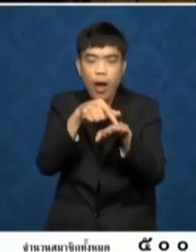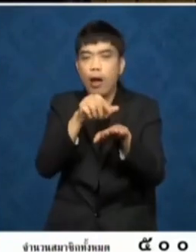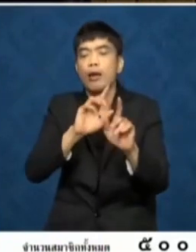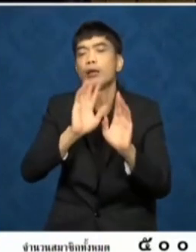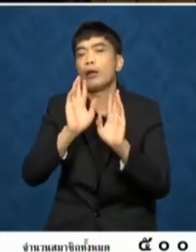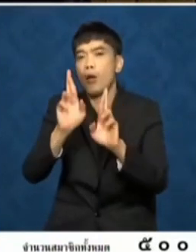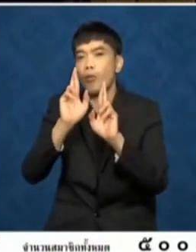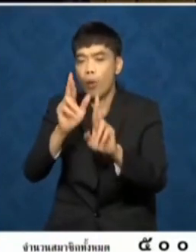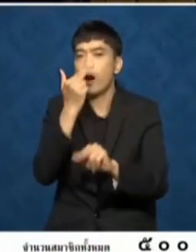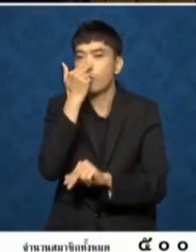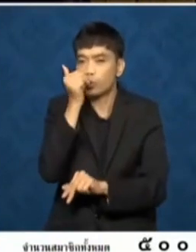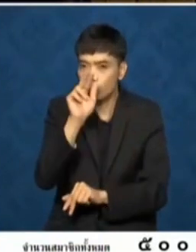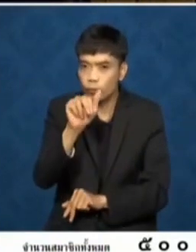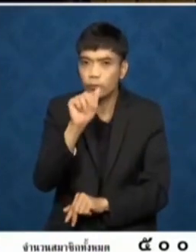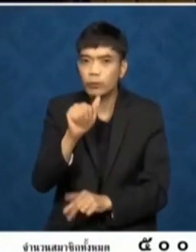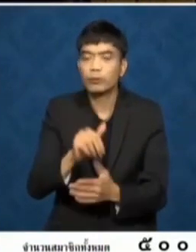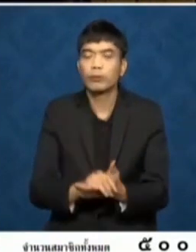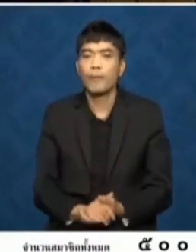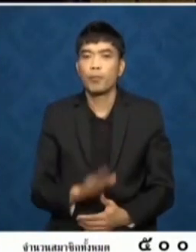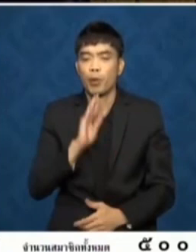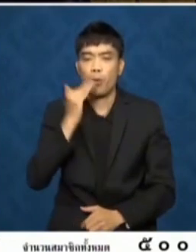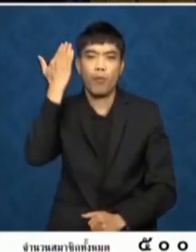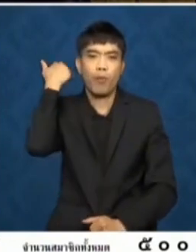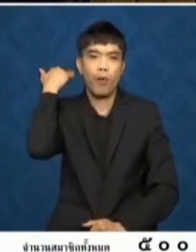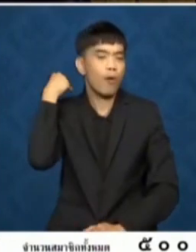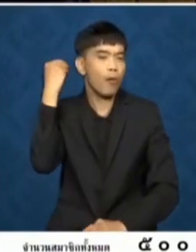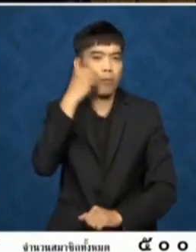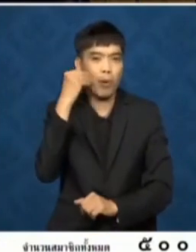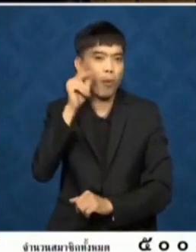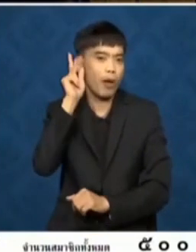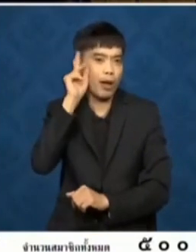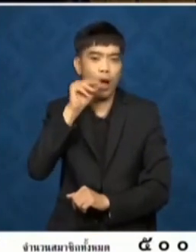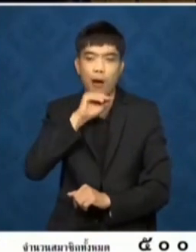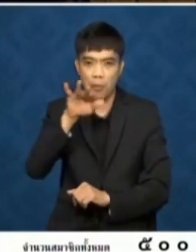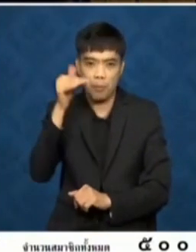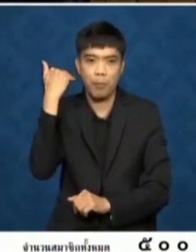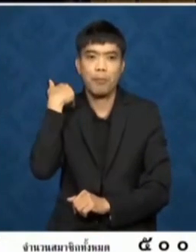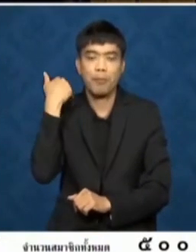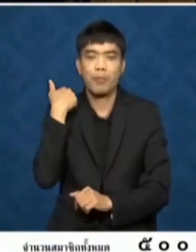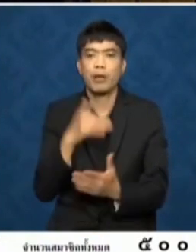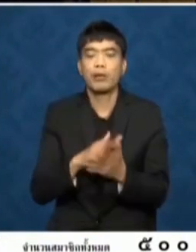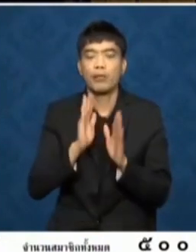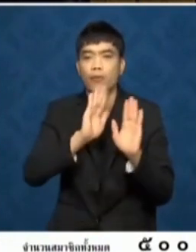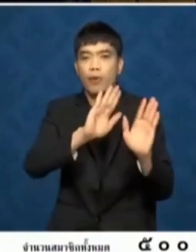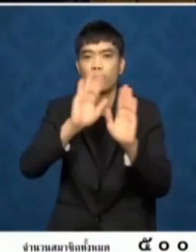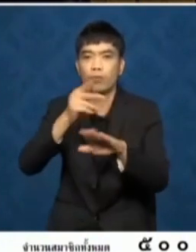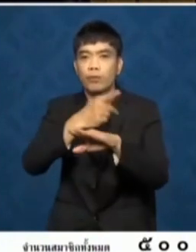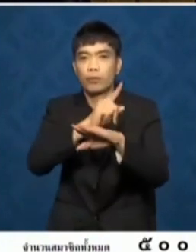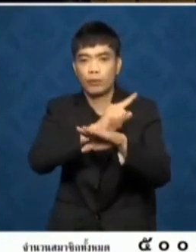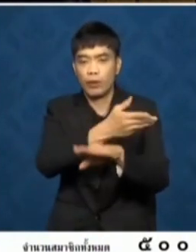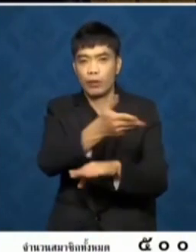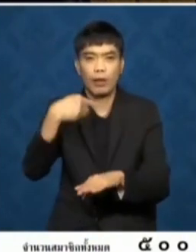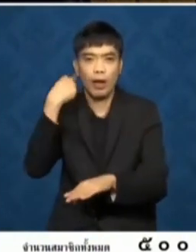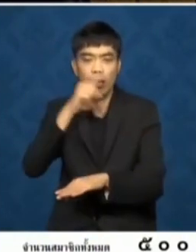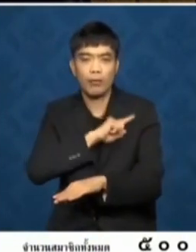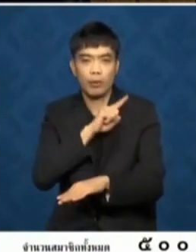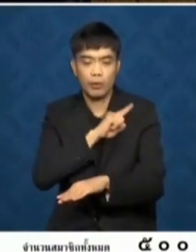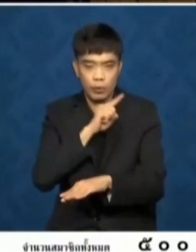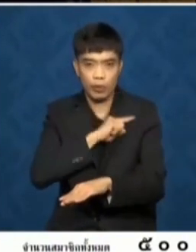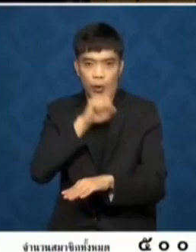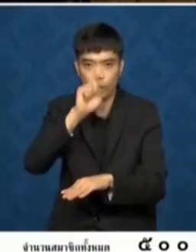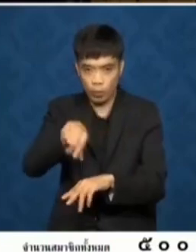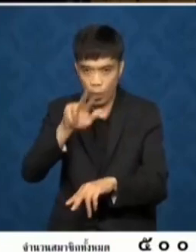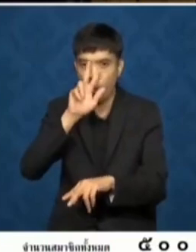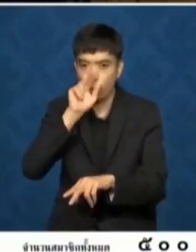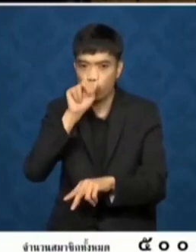ที่สัญจรในเส้นดังกล่าวนะครับเหมือนหลายๆครั้งที่ผ่านมานะครับฝากท่านประธานช่วยกำชับหน่วยงานที่เกี่ยวข้องในช่วง